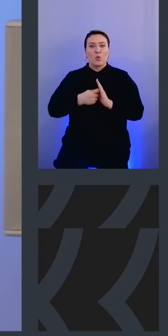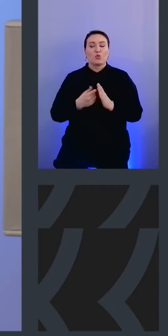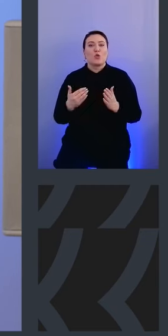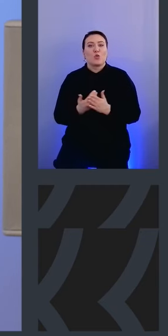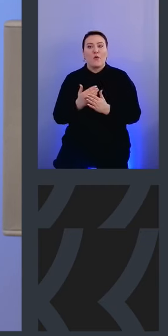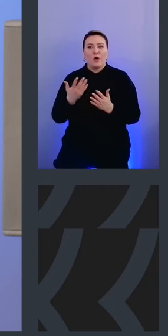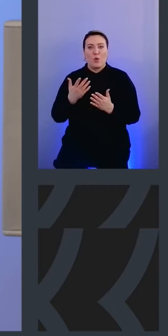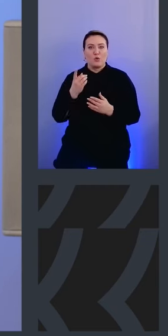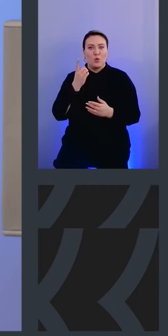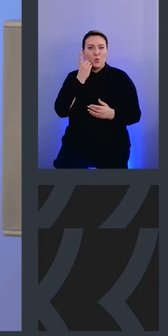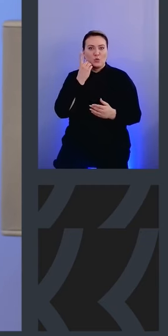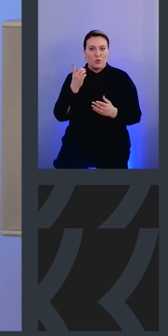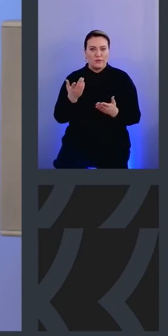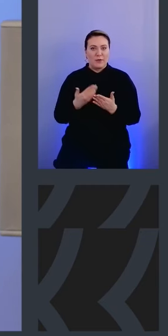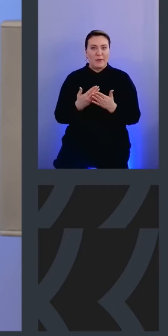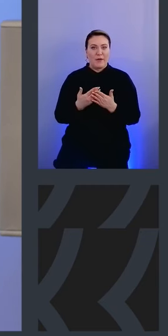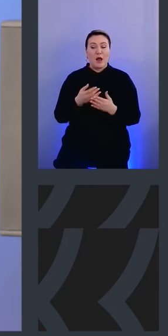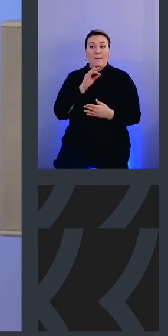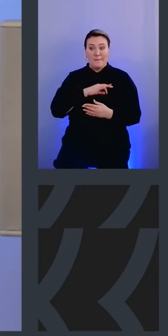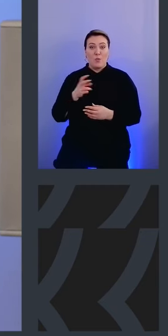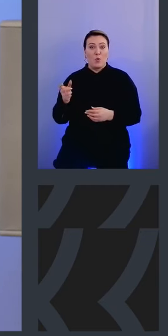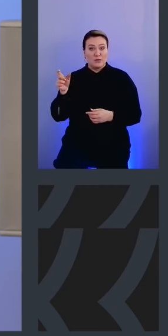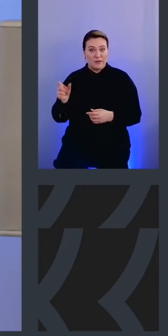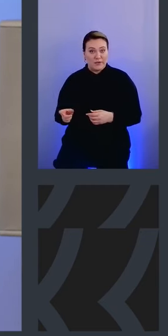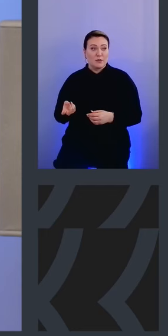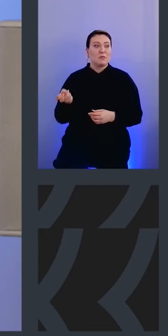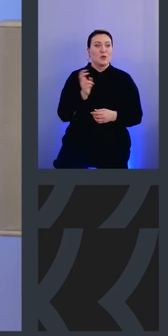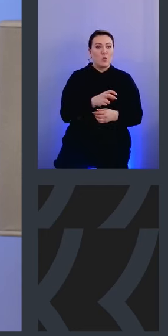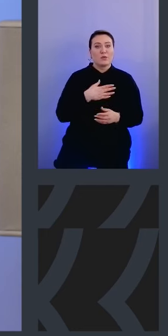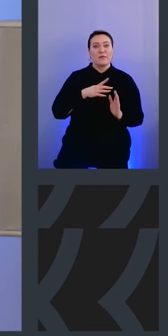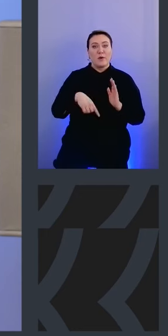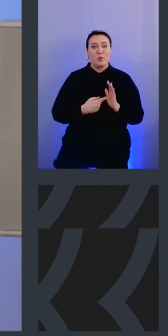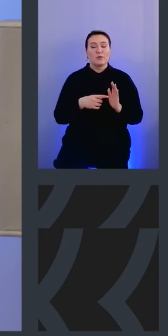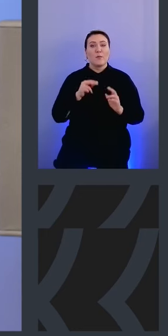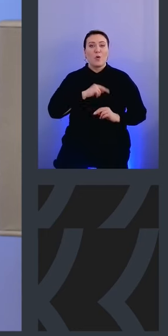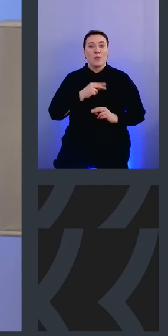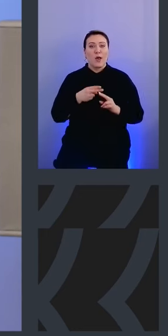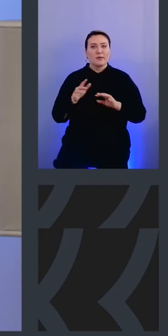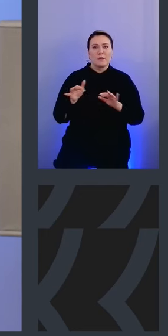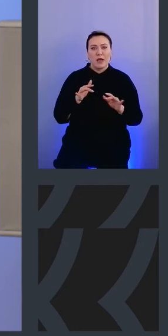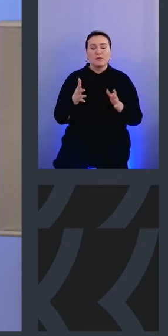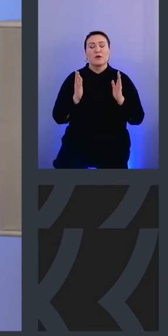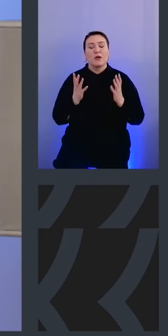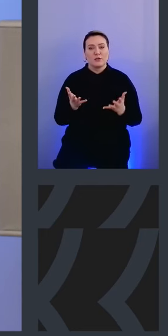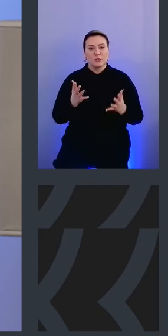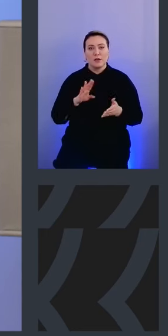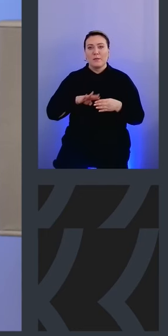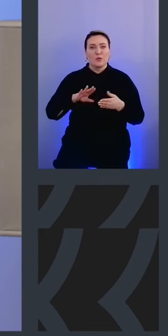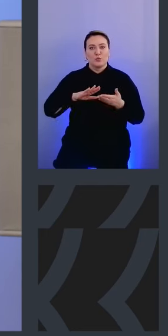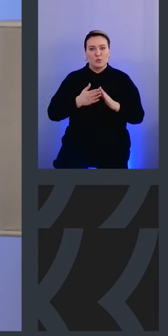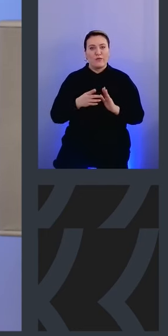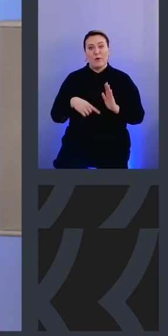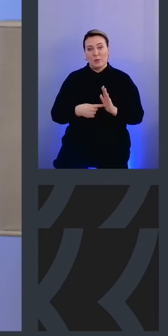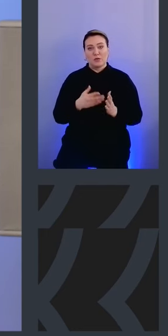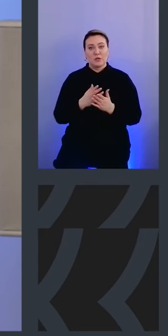новое устройство. То есть пользователи приходят к нам с вопросами по работе этих механизмов, безусловно, вопросы есть.